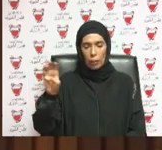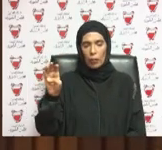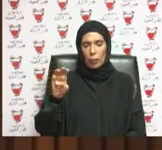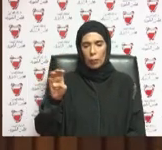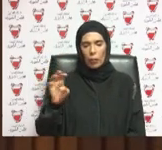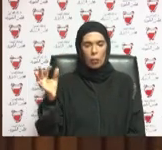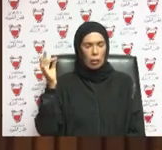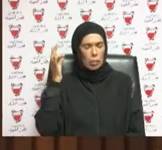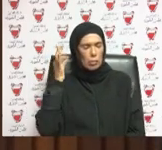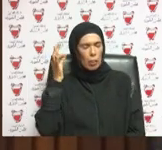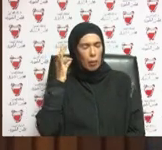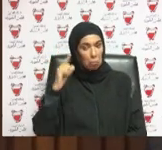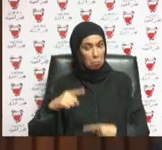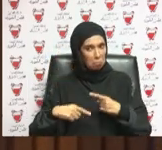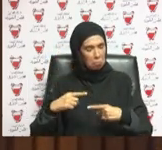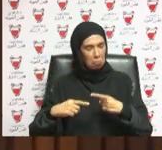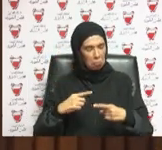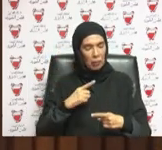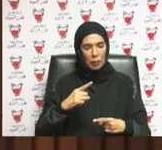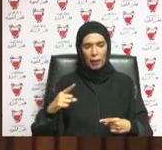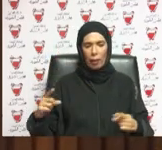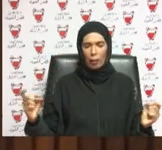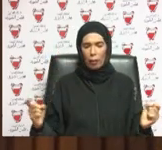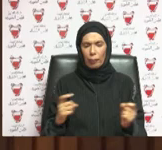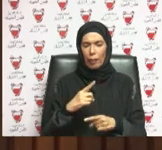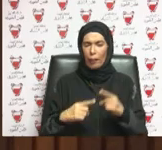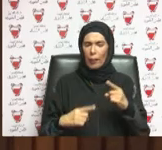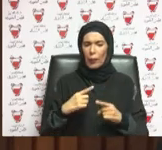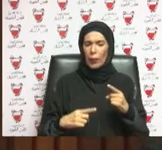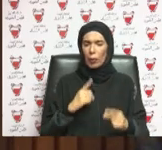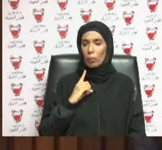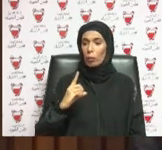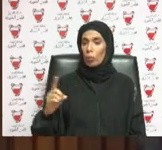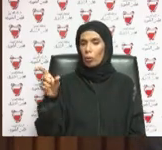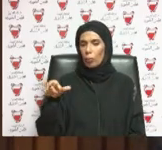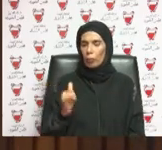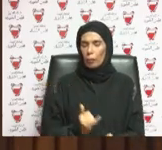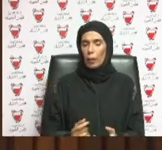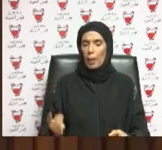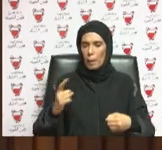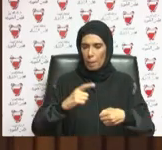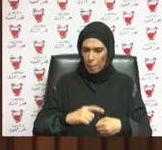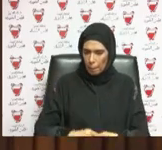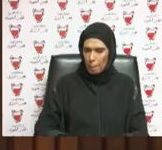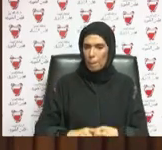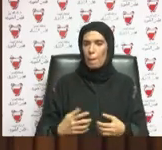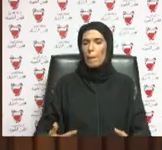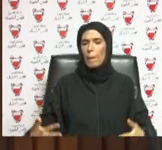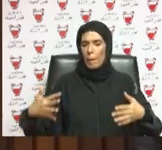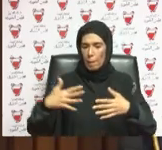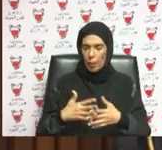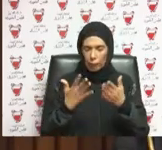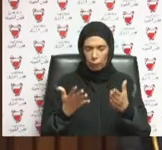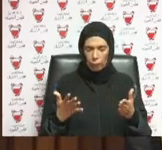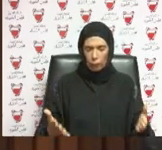يستمع بآذان صاقية لما نواجهه من تحديات، حيث يأمر المسؤولين بالتعاون والمساهمة في تذليل